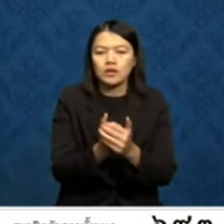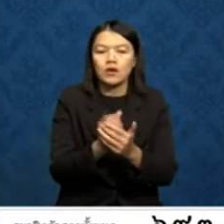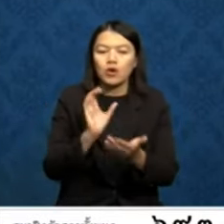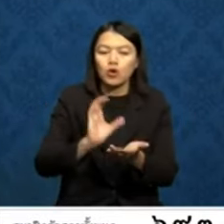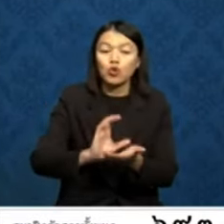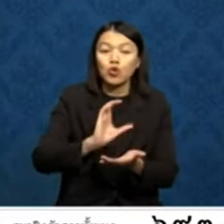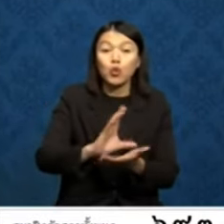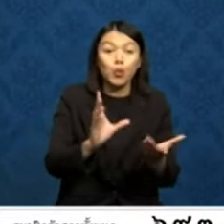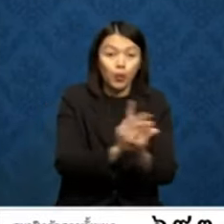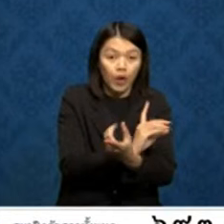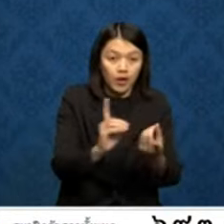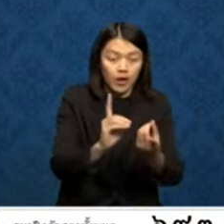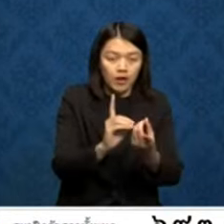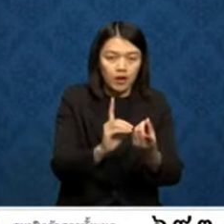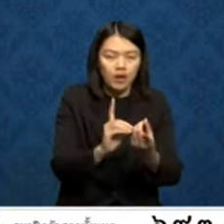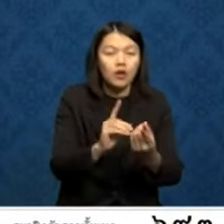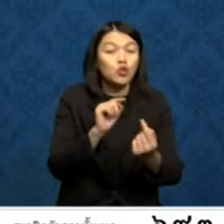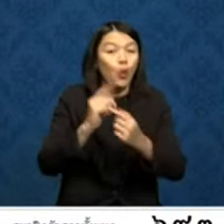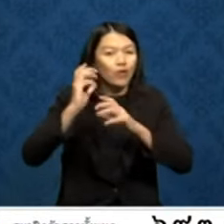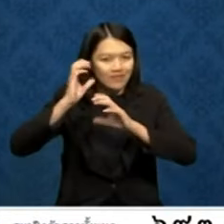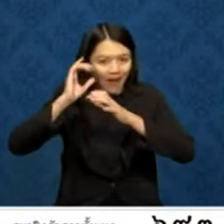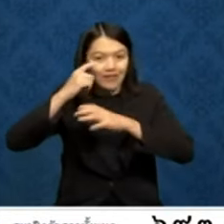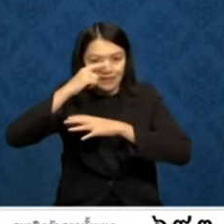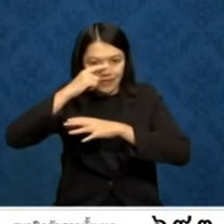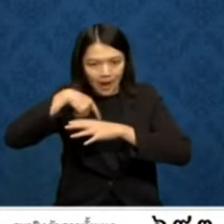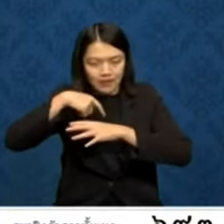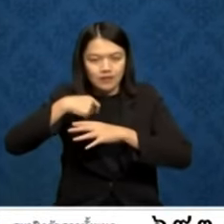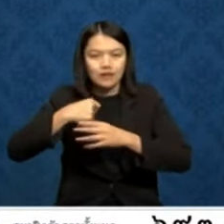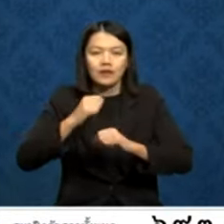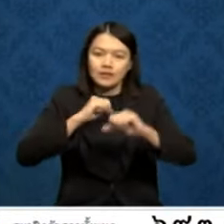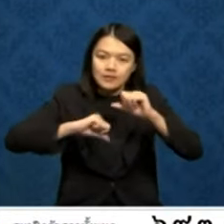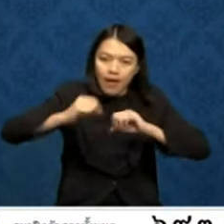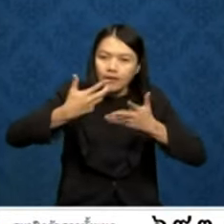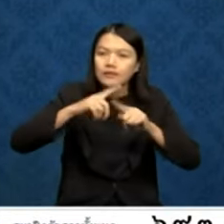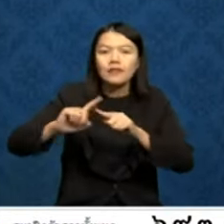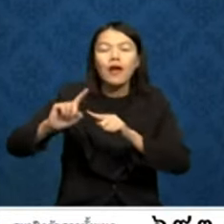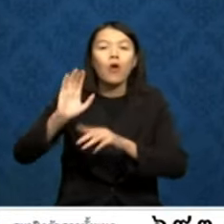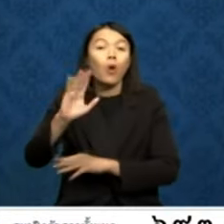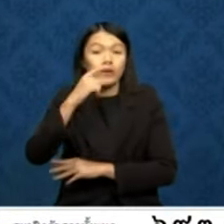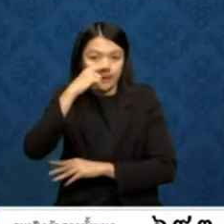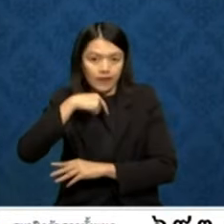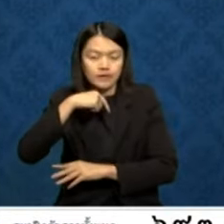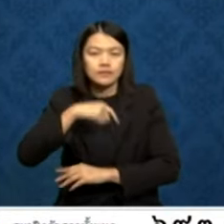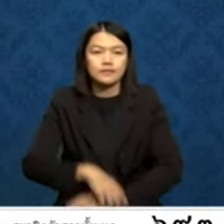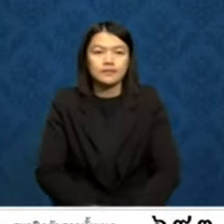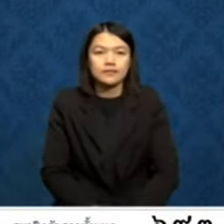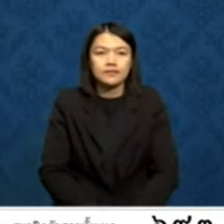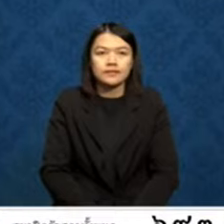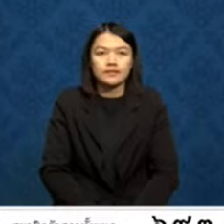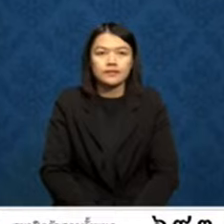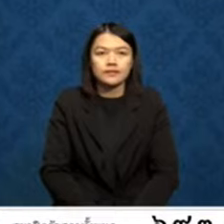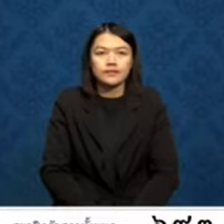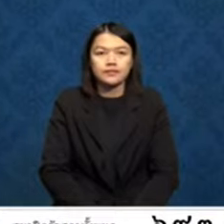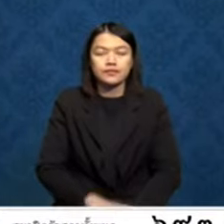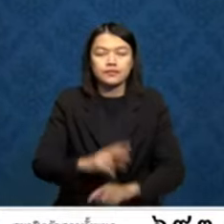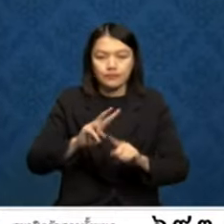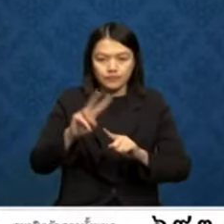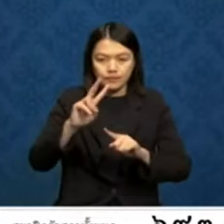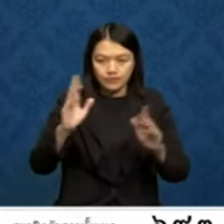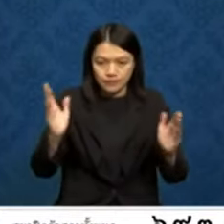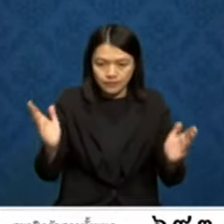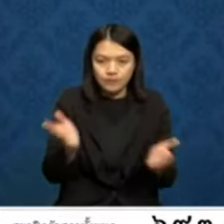างวัฒนธรรมในภาพยนตร์ไทยในสื่อและสื่อทุกรูปแบบ 2. ส่งเส